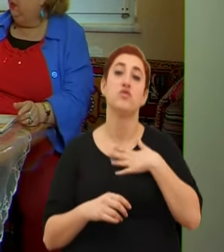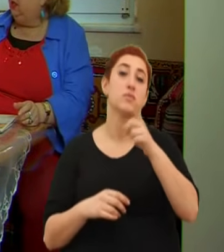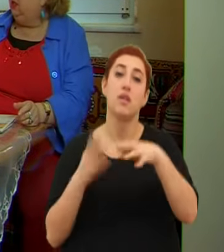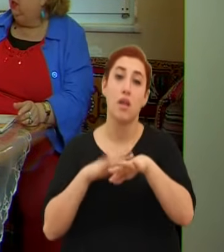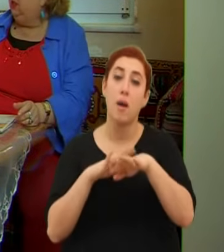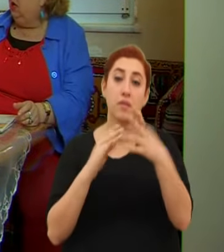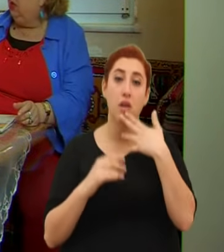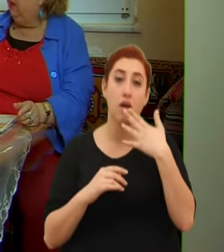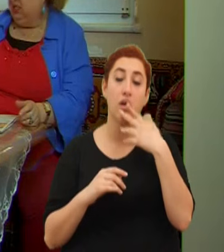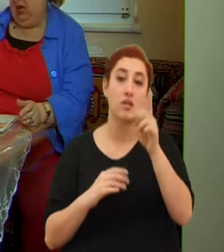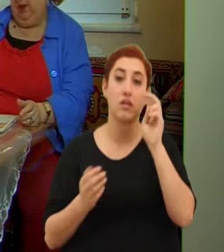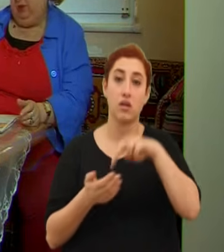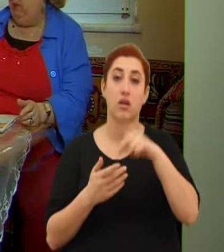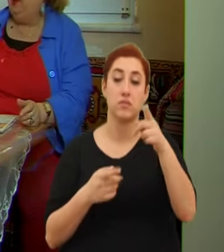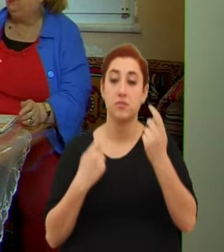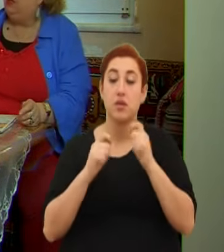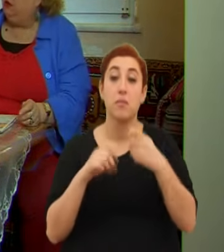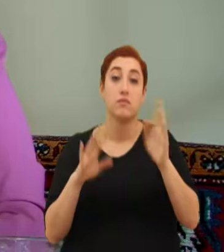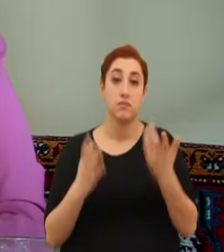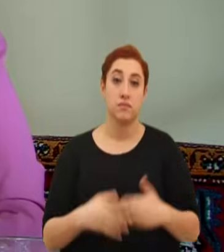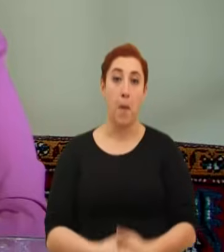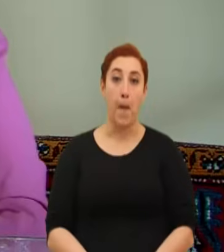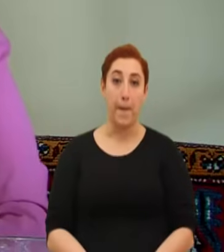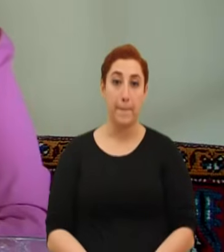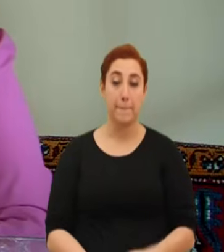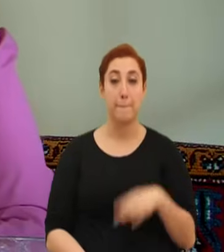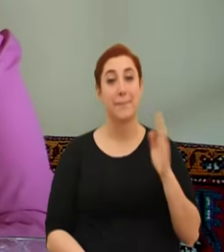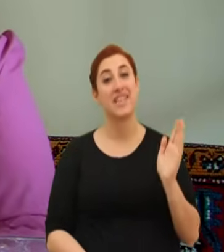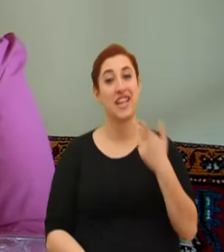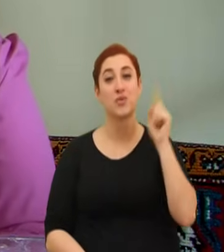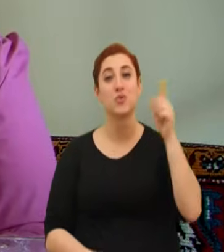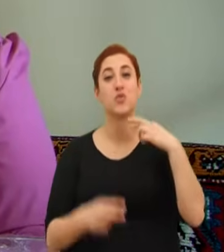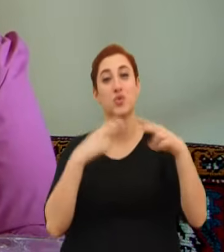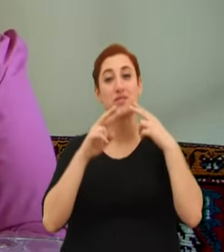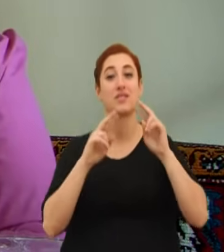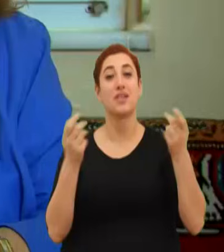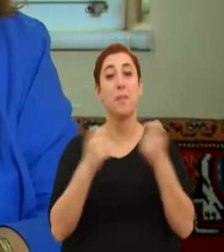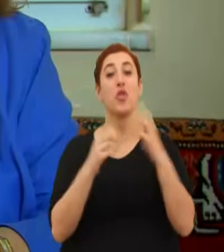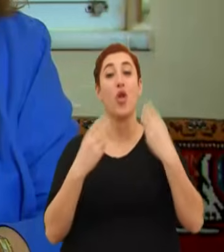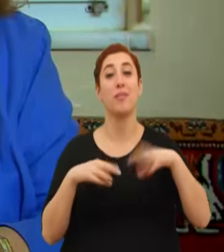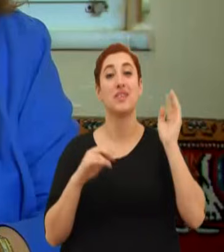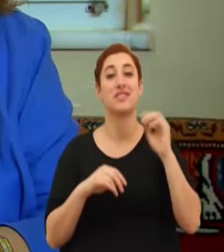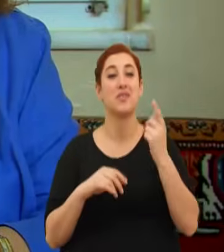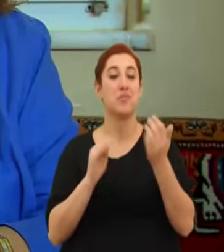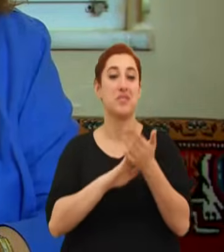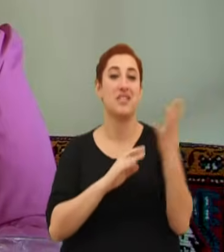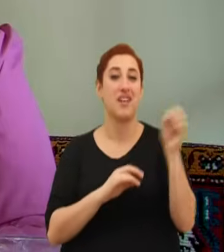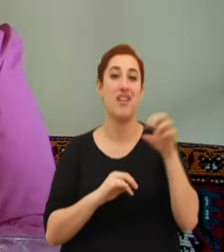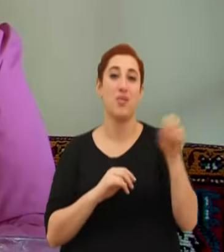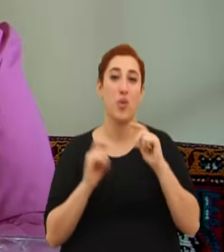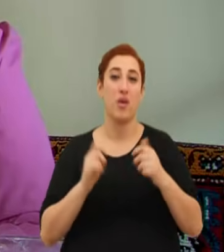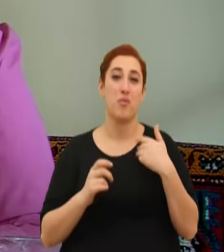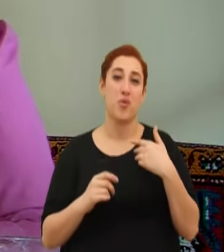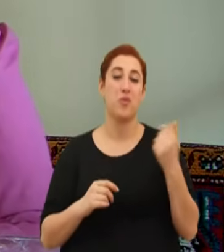sen ne yapabilirsin kadın başına kankacığım? Daha fazla bir şey yapamazsın ki. Keşke şu lokanta kapanmasaydı. 3-5 kuruş kazanıyorduk